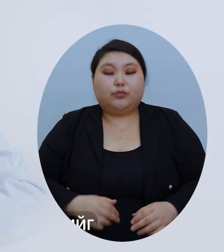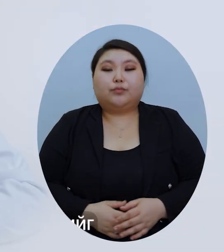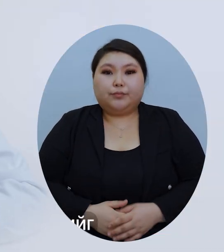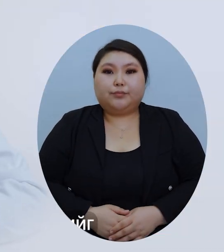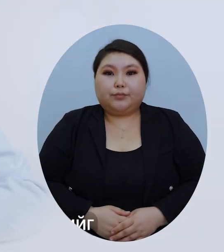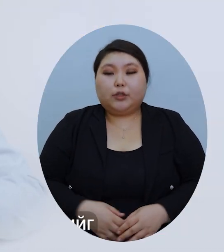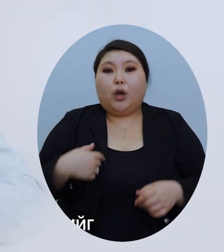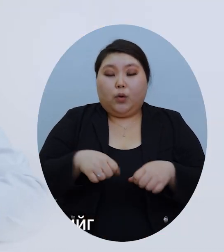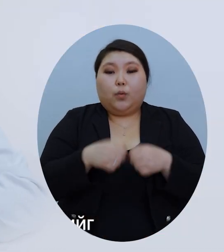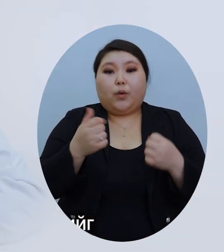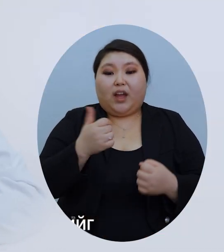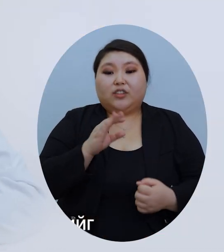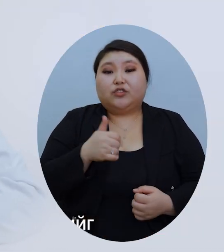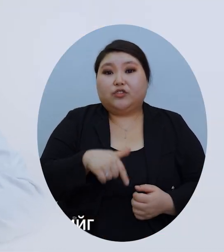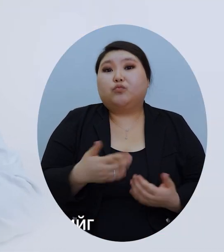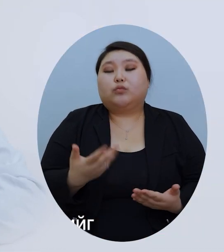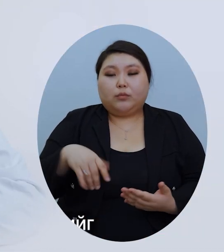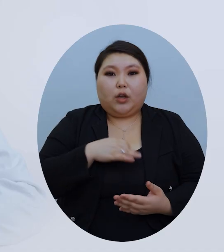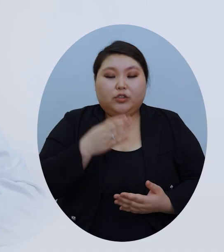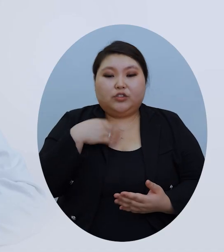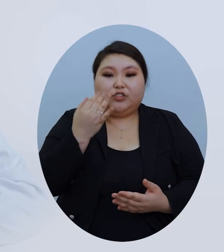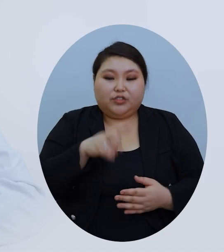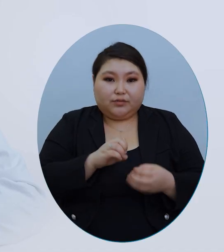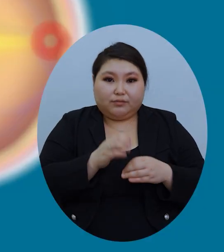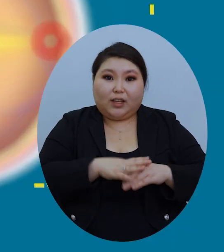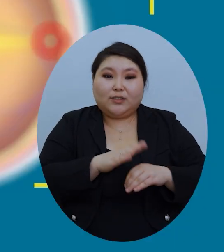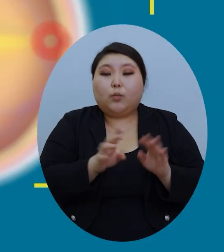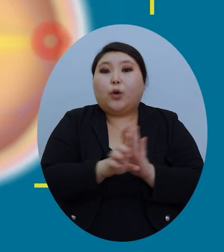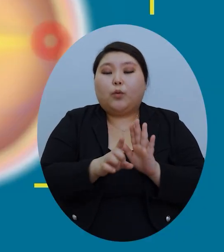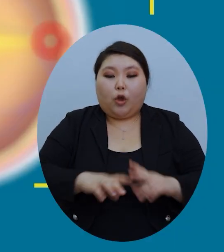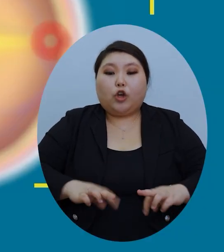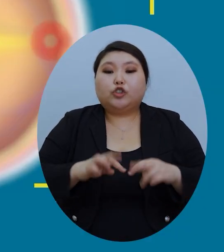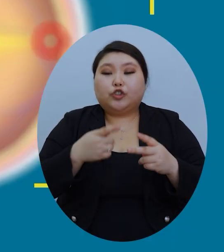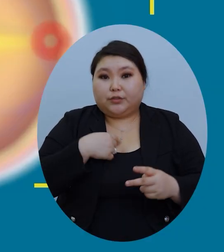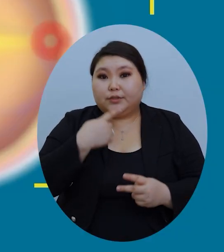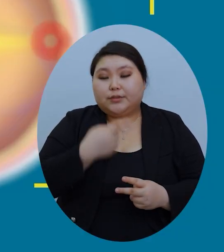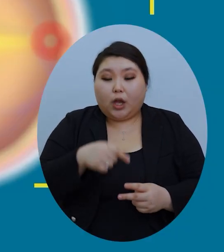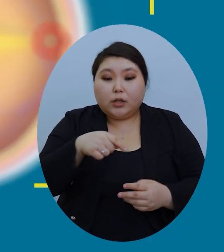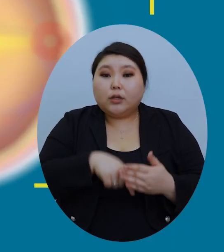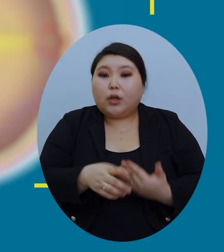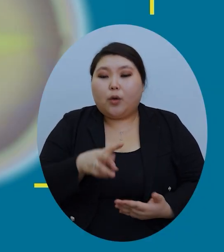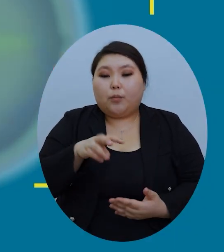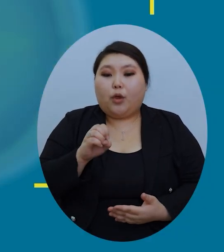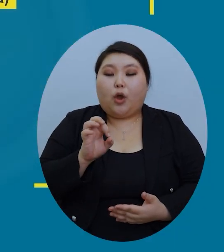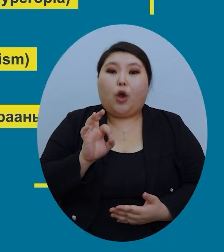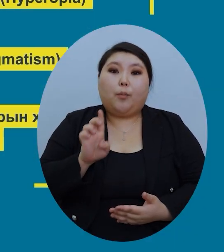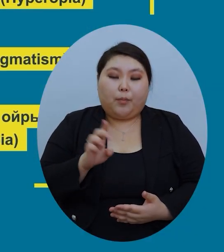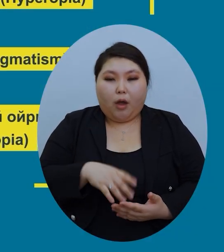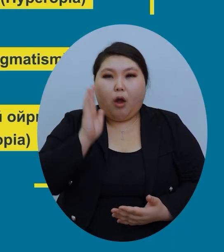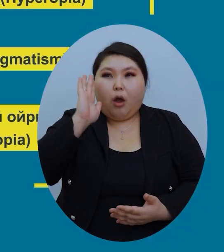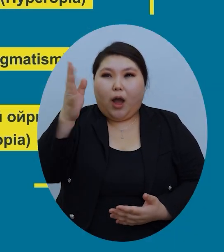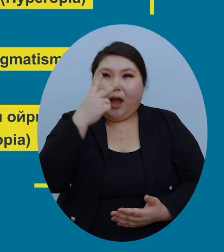гэдэг маань ерөнхийдөө шилээр засагдах боломжтой өөрчлөлтүүдийг хэлдэг. Үүнд миоп буюу холын хараа муу,